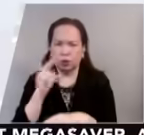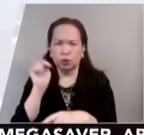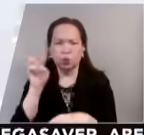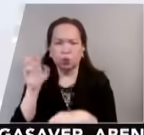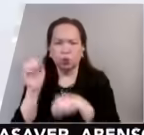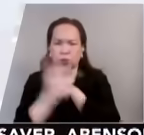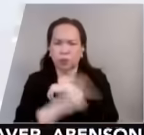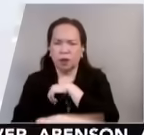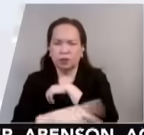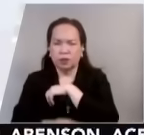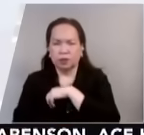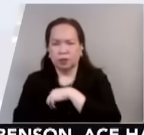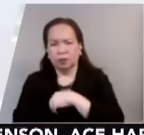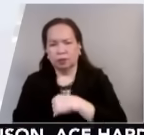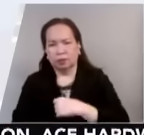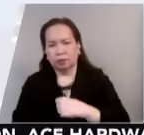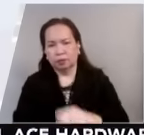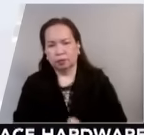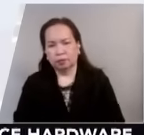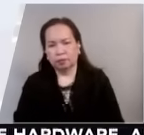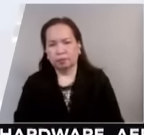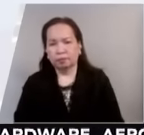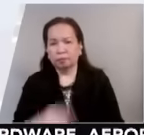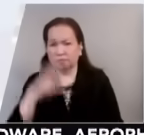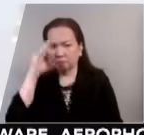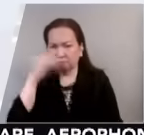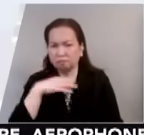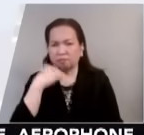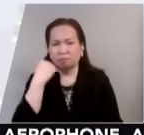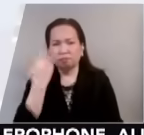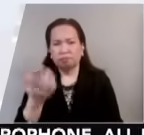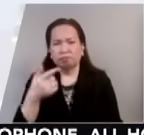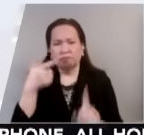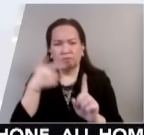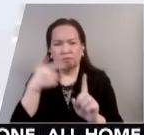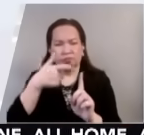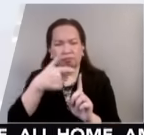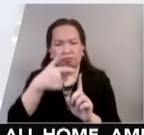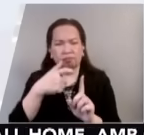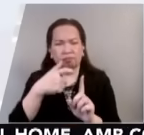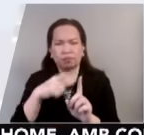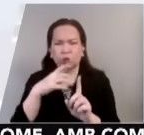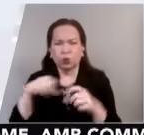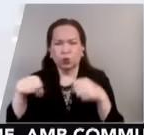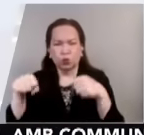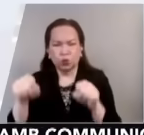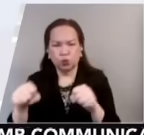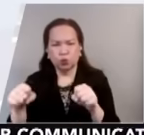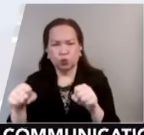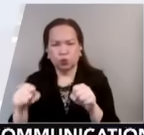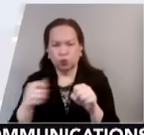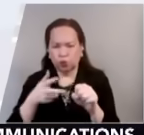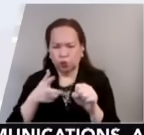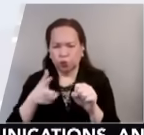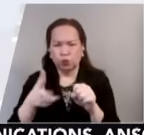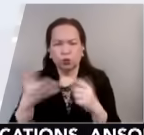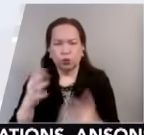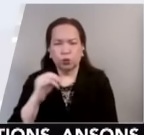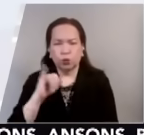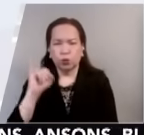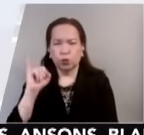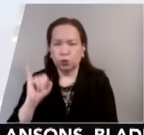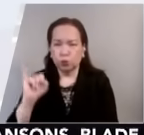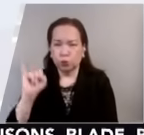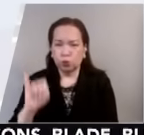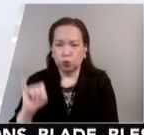probinsya lalaki patay matapos pagbabarilin ng mga de motorsiklong salarin sa San Vicente Ilocos Sur apat na